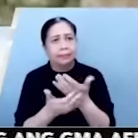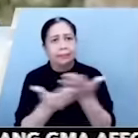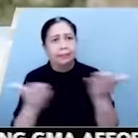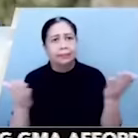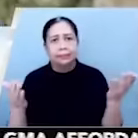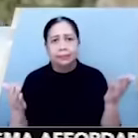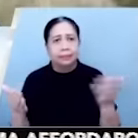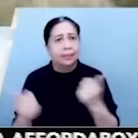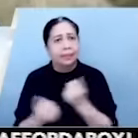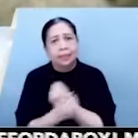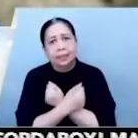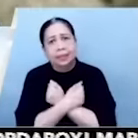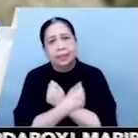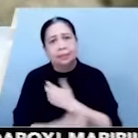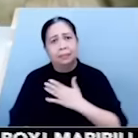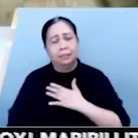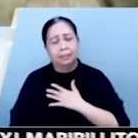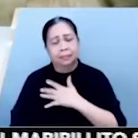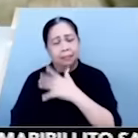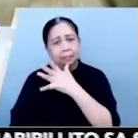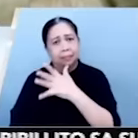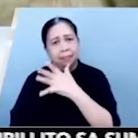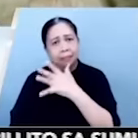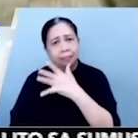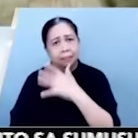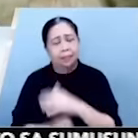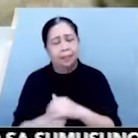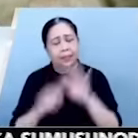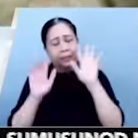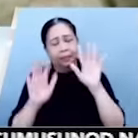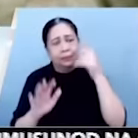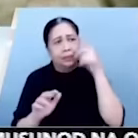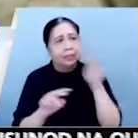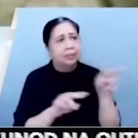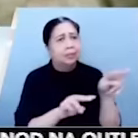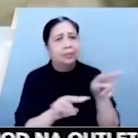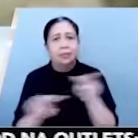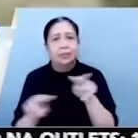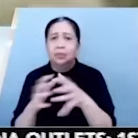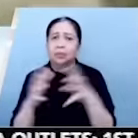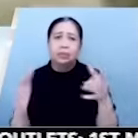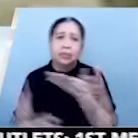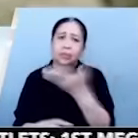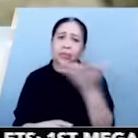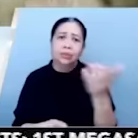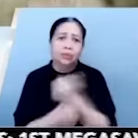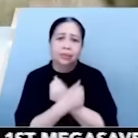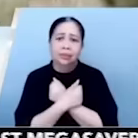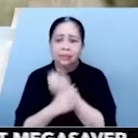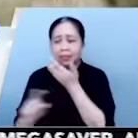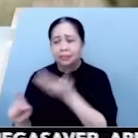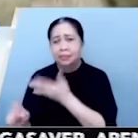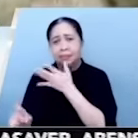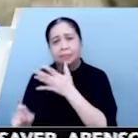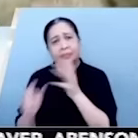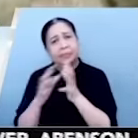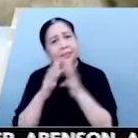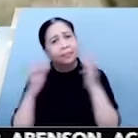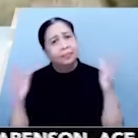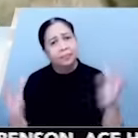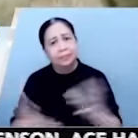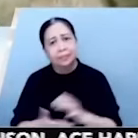my mother. It's so amazing for me to see how much you guys loved her so much too. Thank